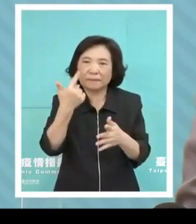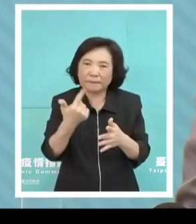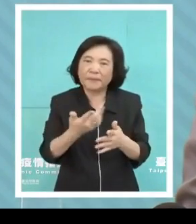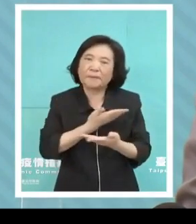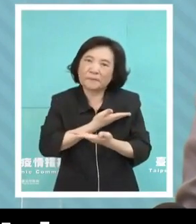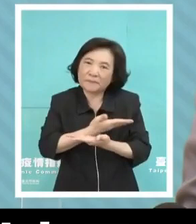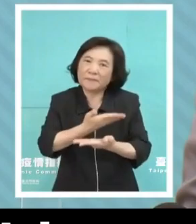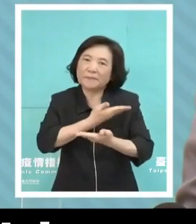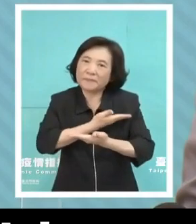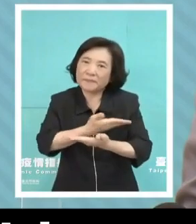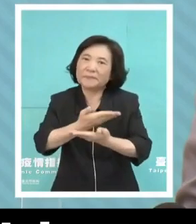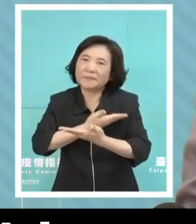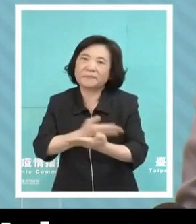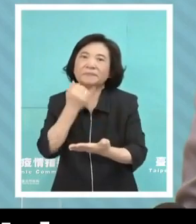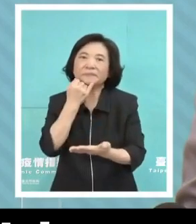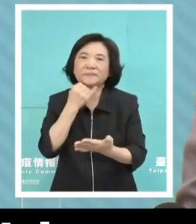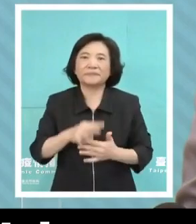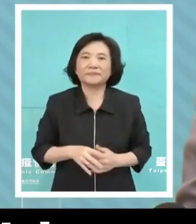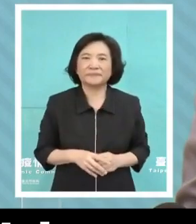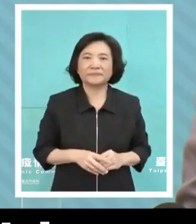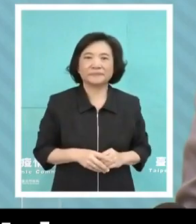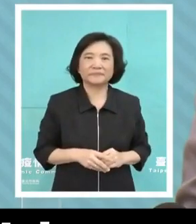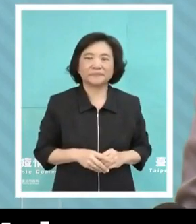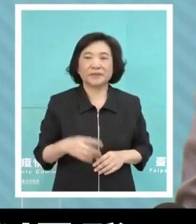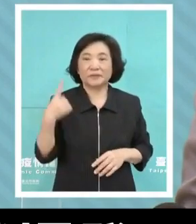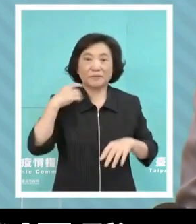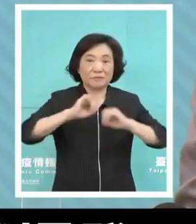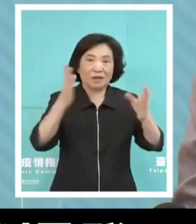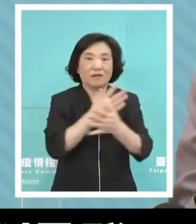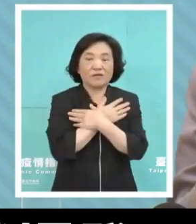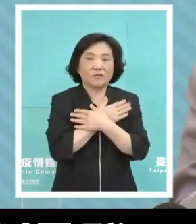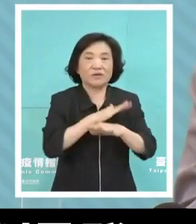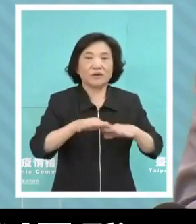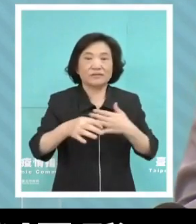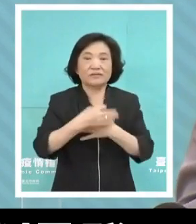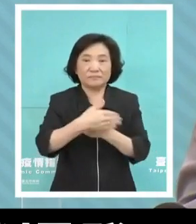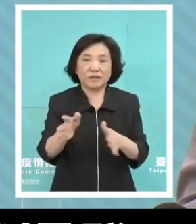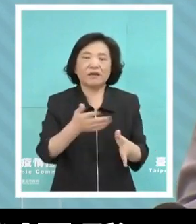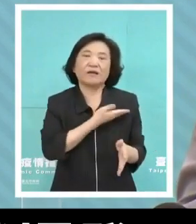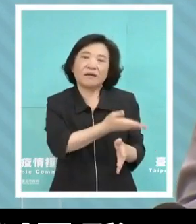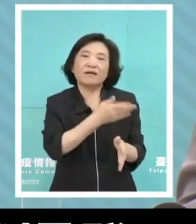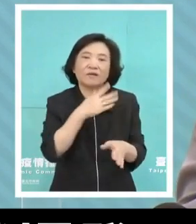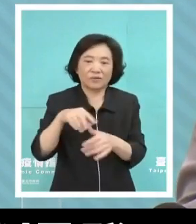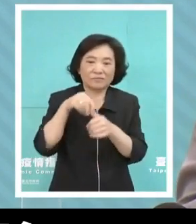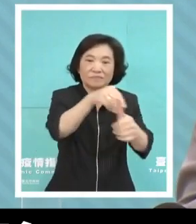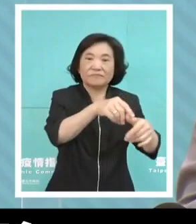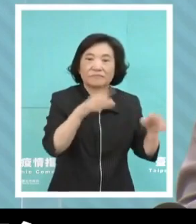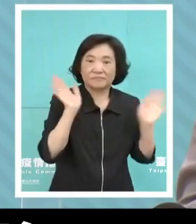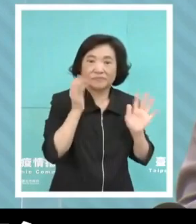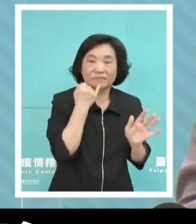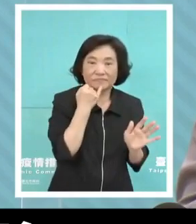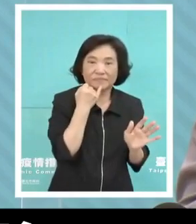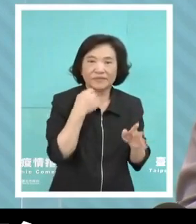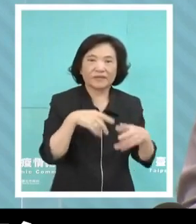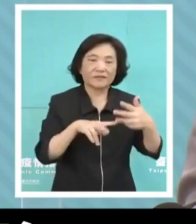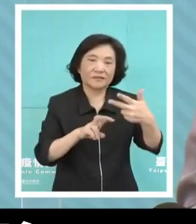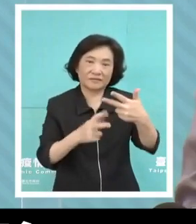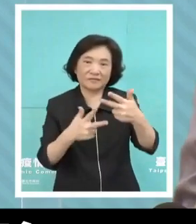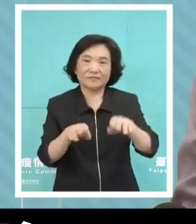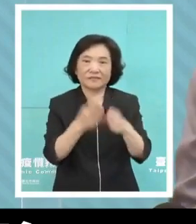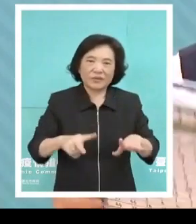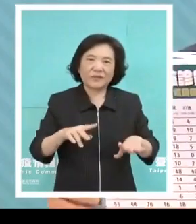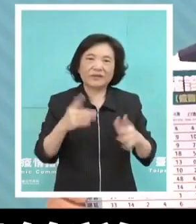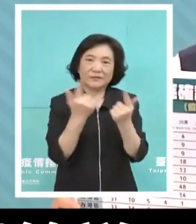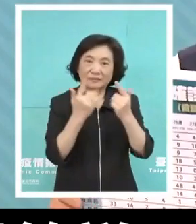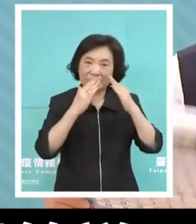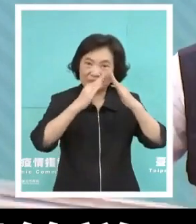察。 柯文哲以国外经验为例表示，突然放宽几天后疫情就爆发，不应该重复失败经